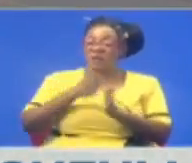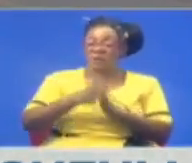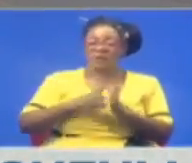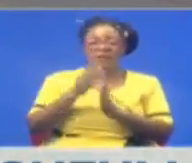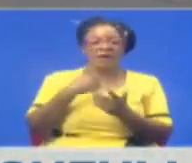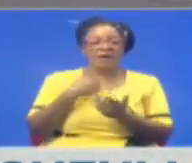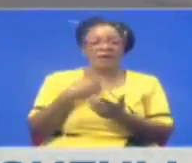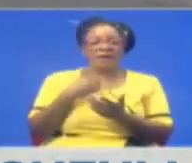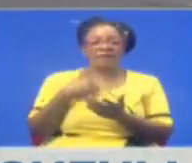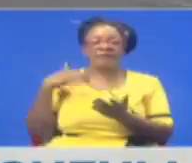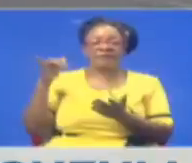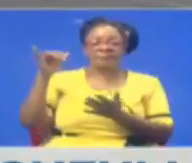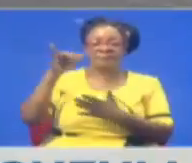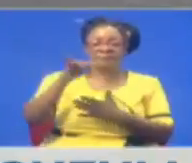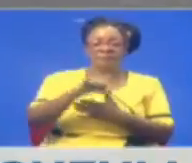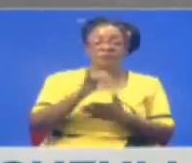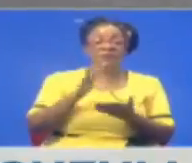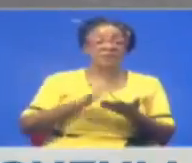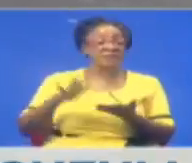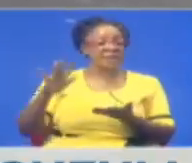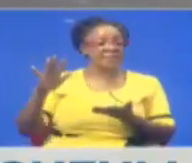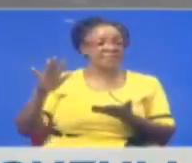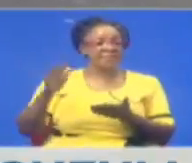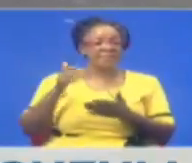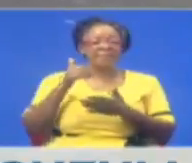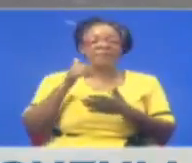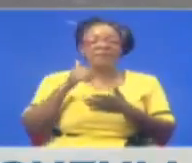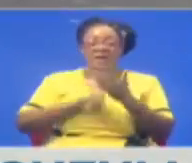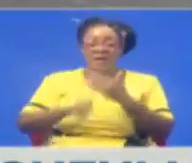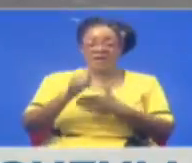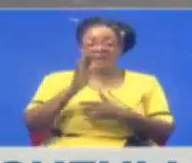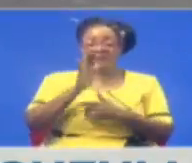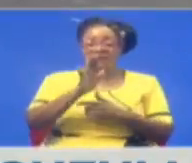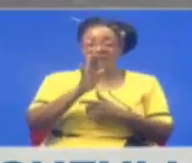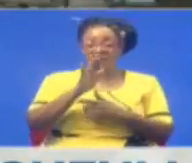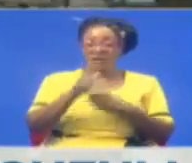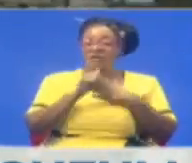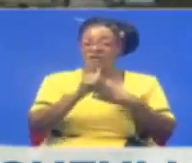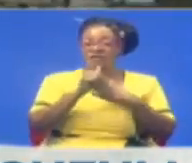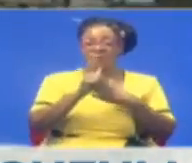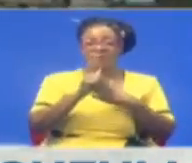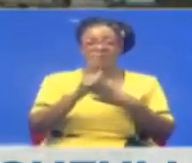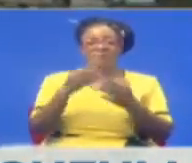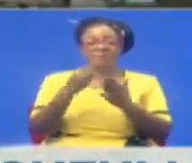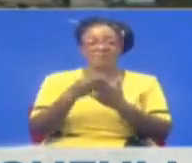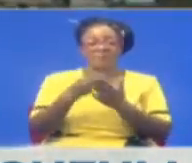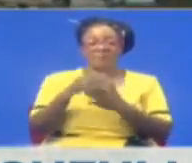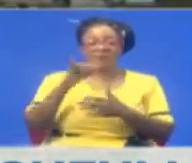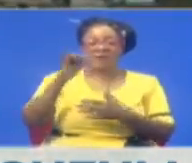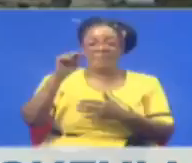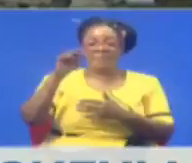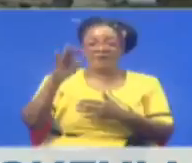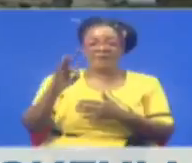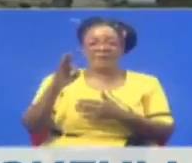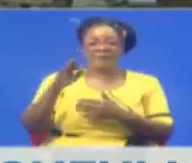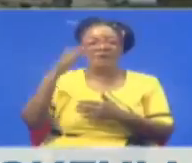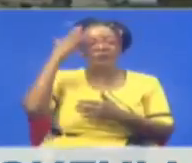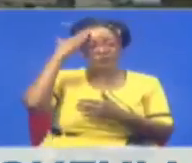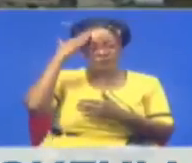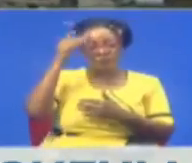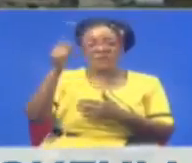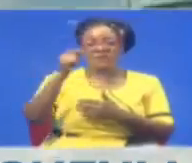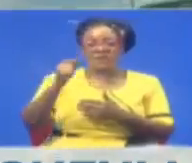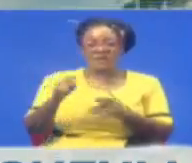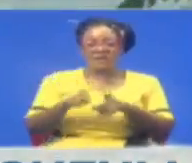ndege wa Dar es Salaam. Chini ya uongozi wake, hazina ya fedha ya kimataifa IMF ilitambua Tanzania kama